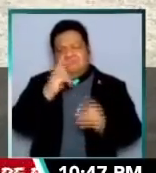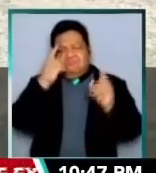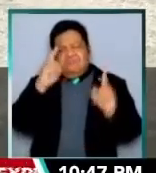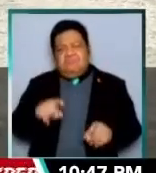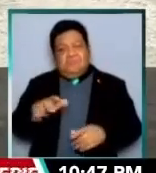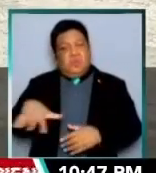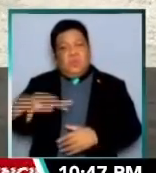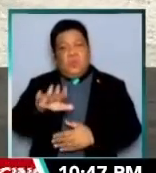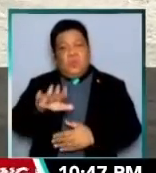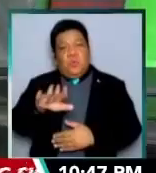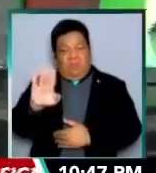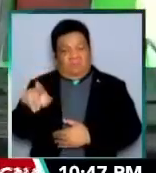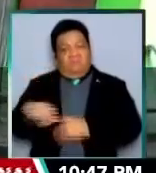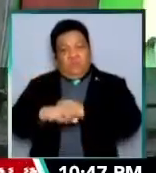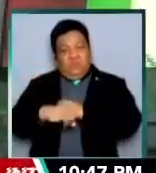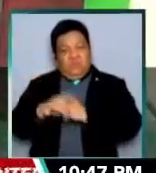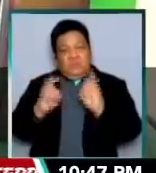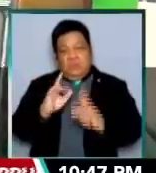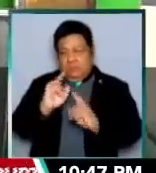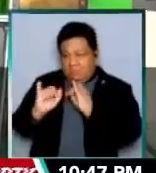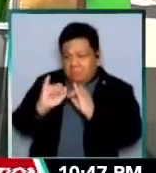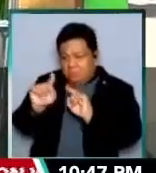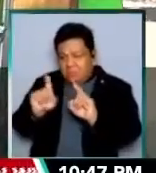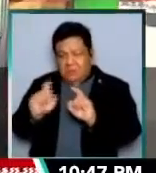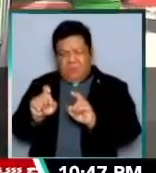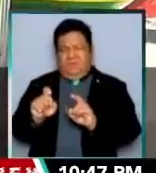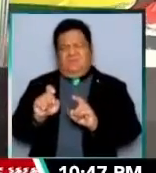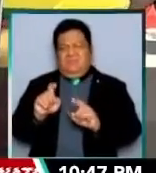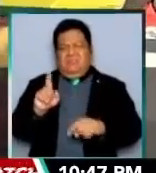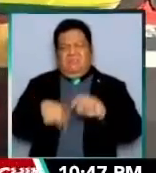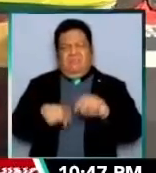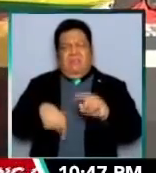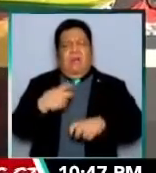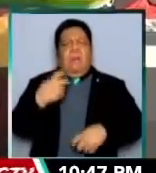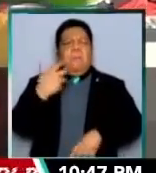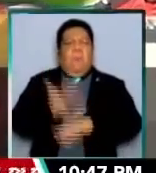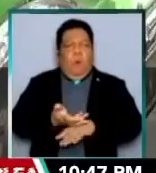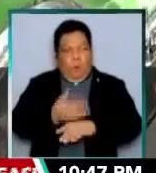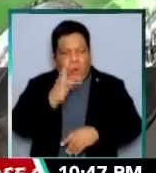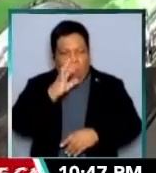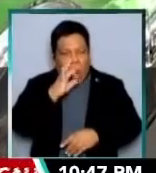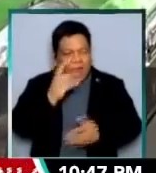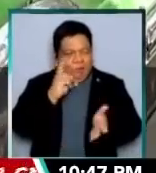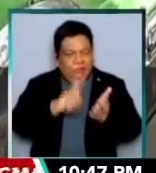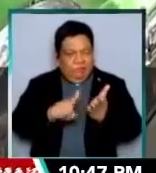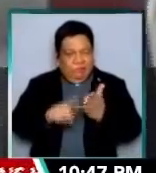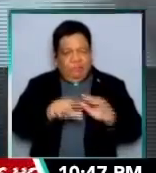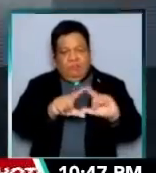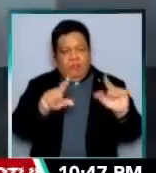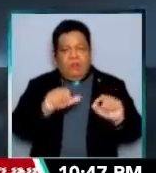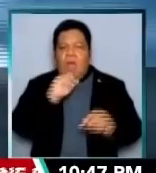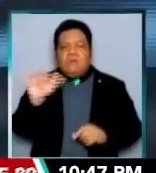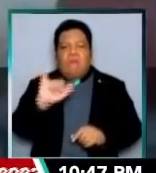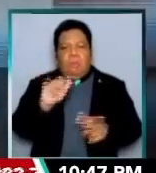Ride Policy. Hindi raw kasi nila kayang i-check ang vaccination card ng mga sasakay na pasahero, hindi gaya sa mga terminal. Hati